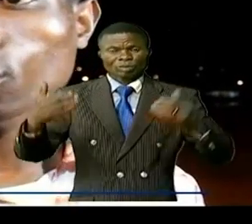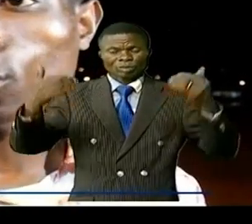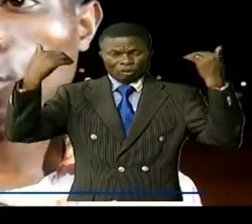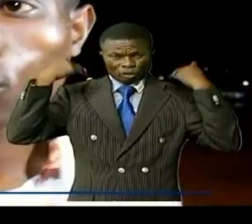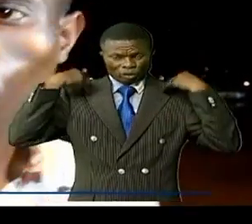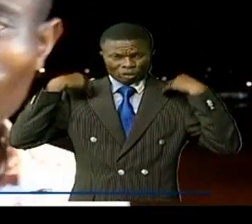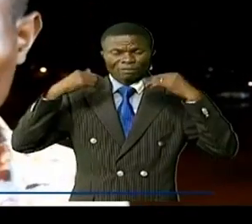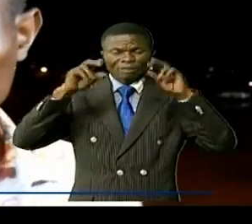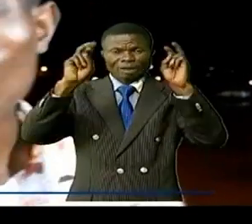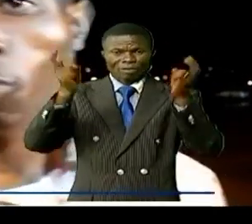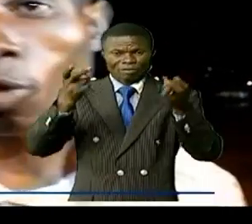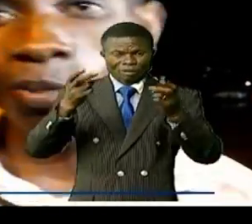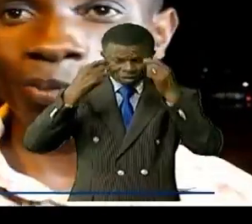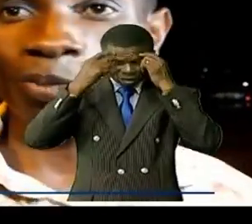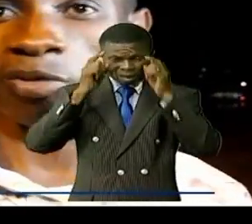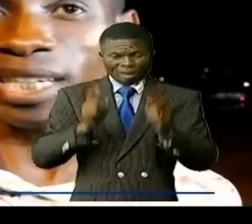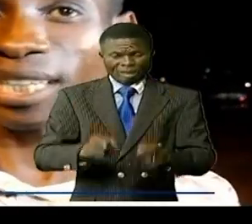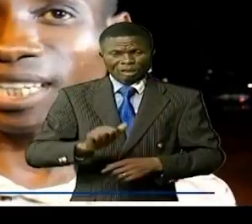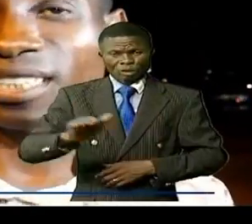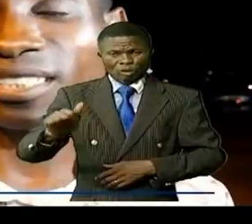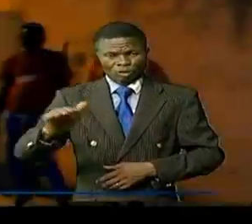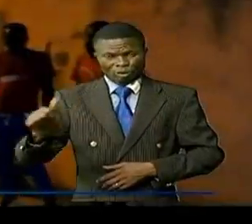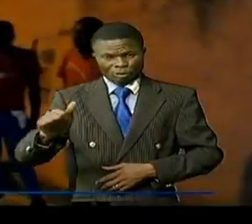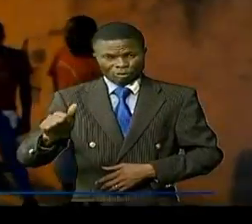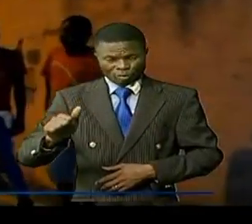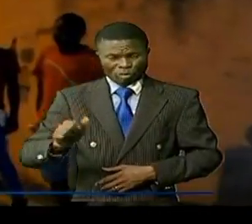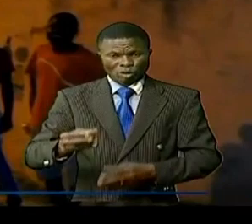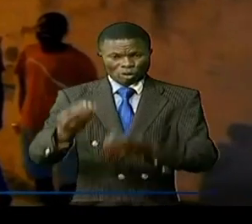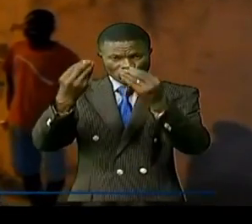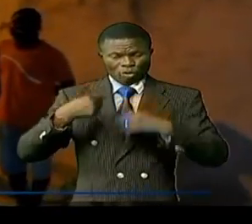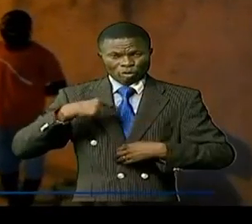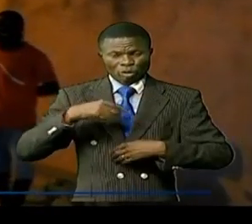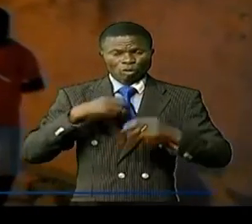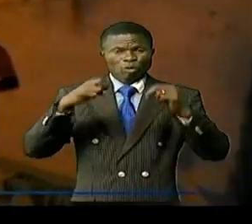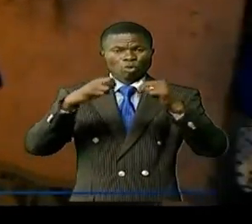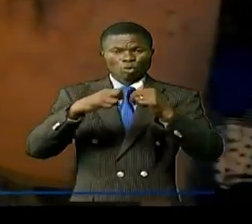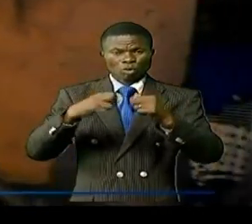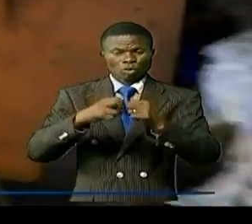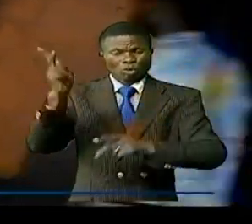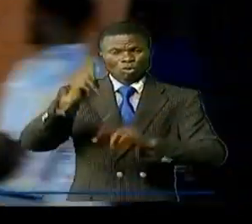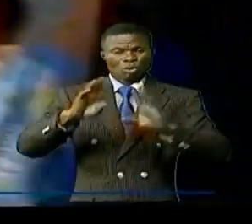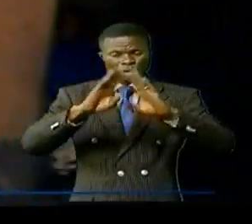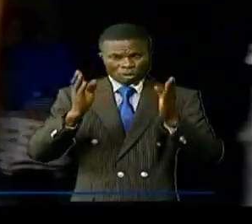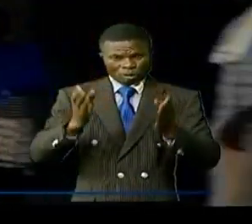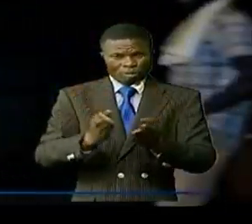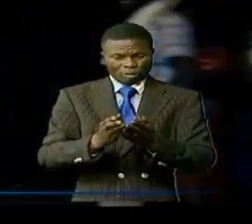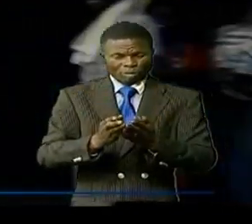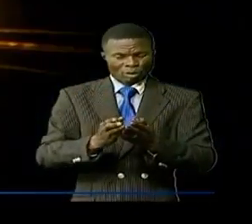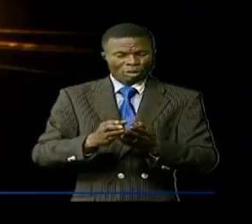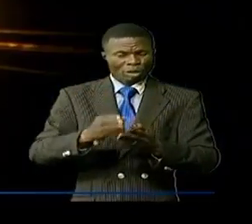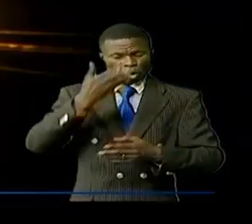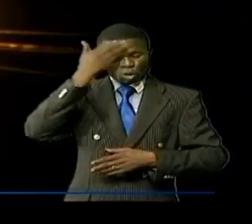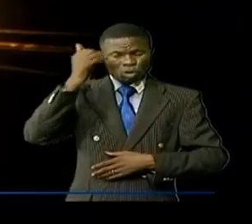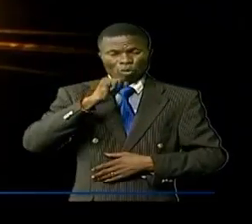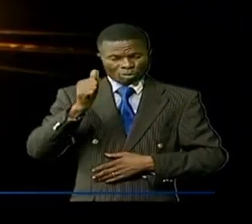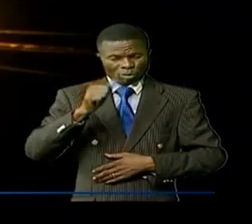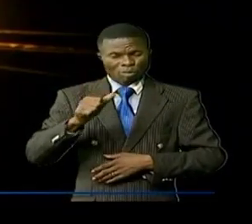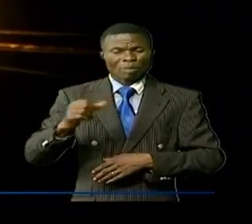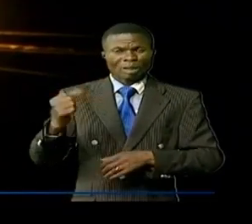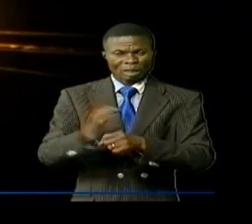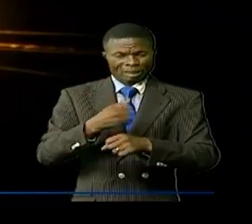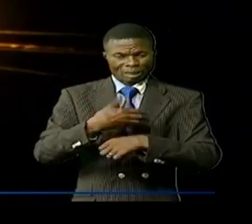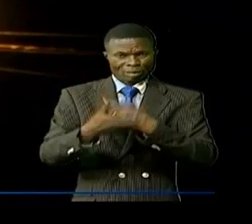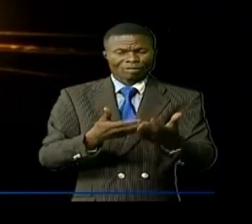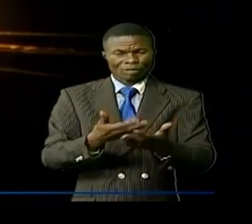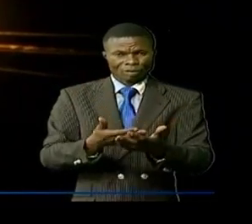pris le devant pour pouvoir éclairer cette contrée. Et donc les habitants sont tous reconnaissants de ce qu'il a posé comme acte.